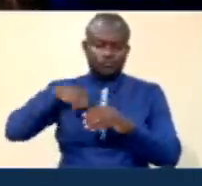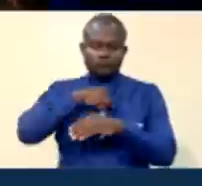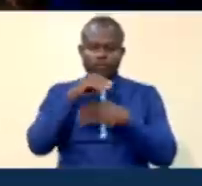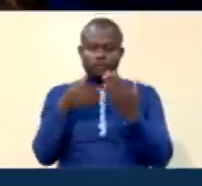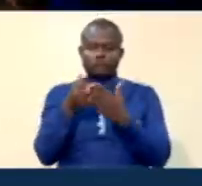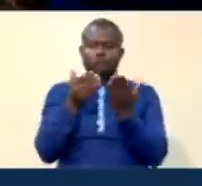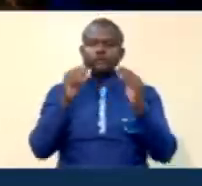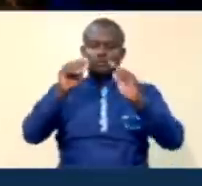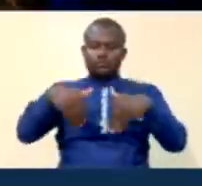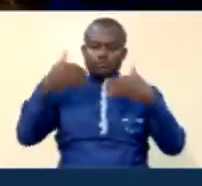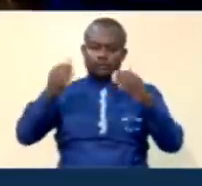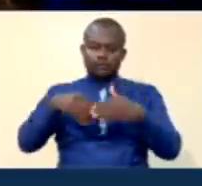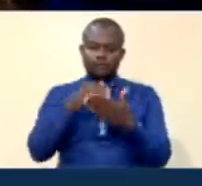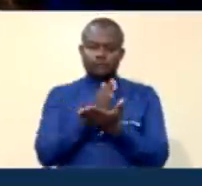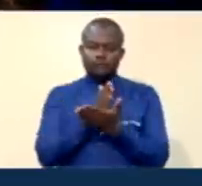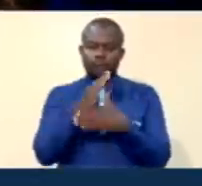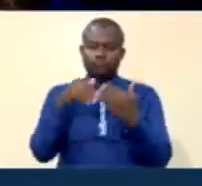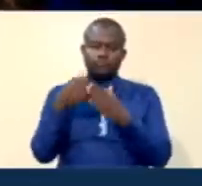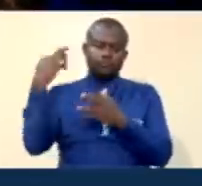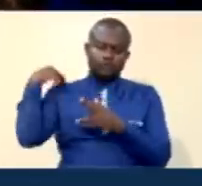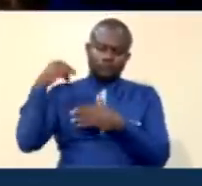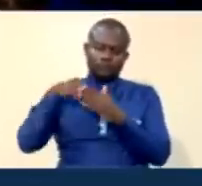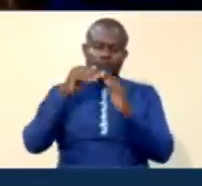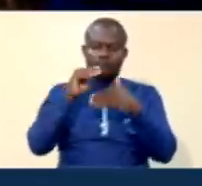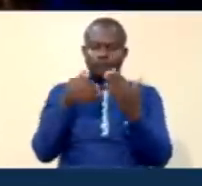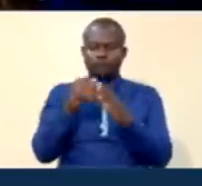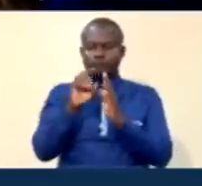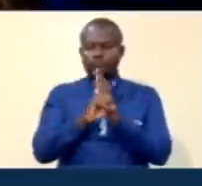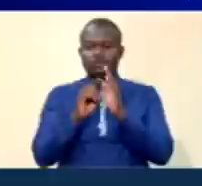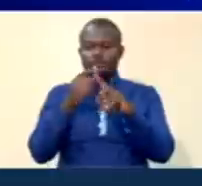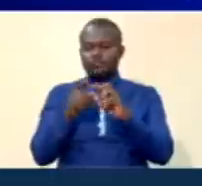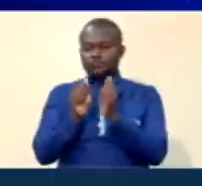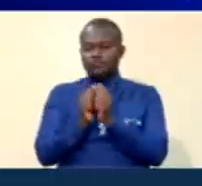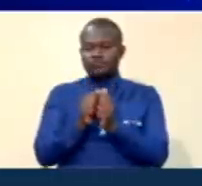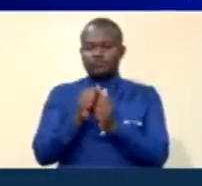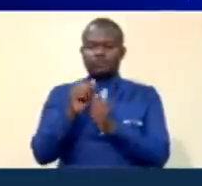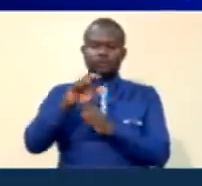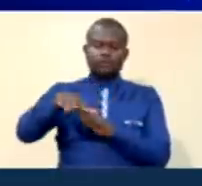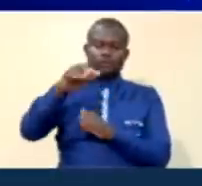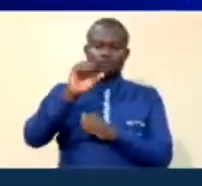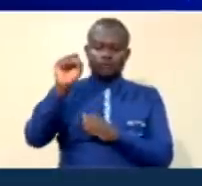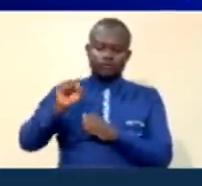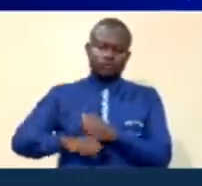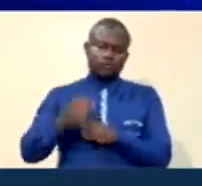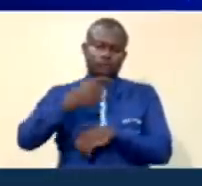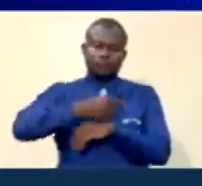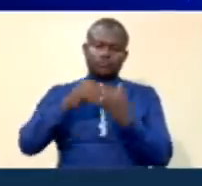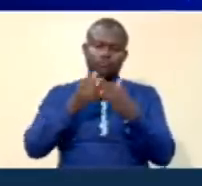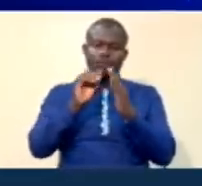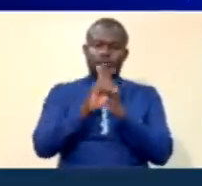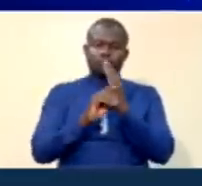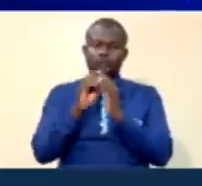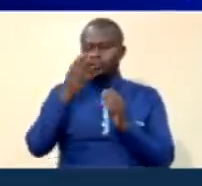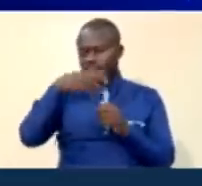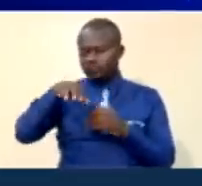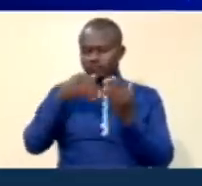ajyanye n'ubuhinzi. Nibyo, aho abashinzwe iby'ubuhinzi mu turere dutatu tw'intara y'Amajyepfo kuri uyu munsi biriwe mu karere ka